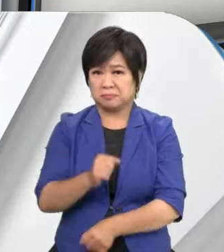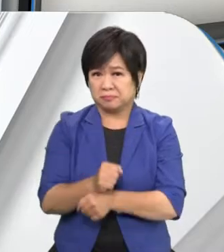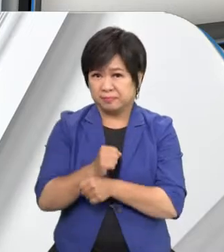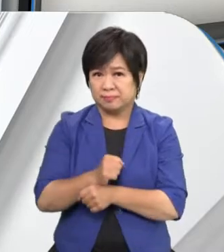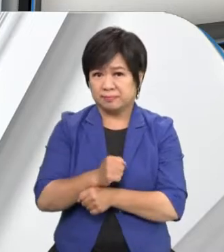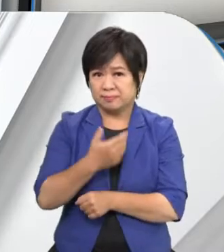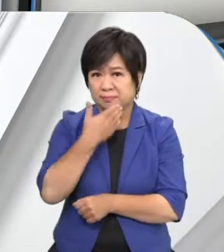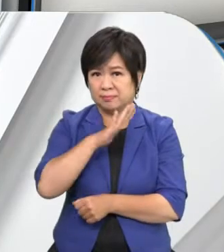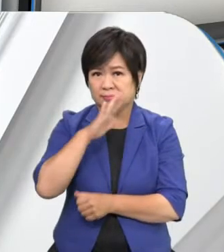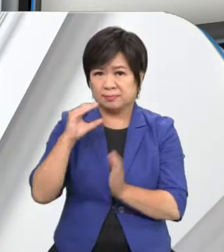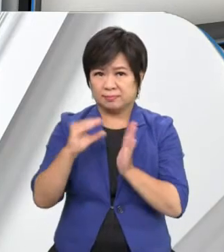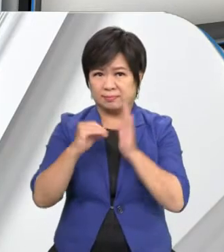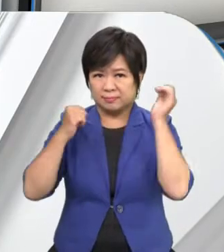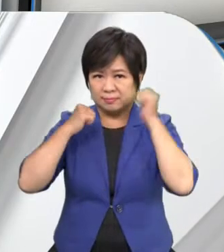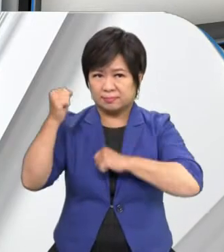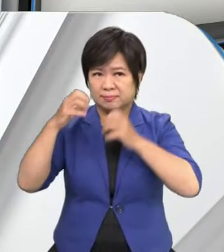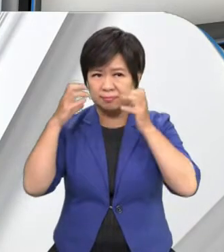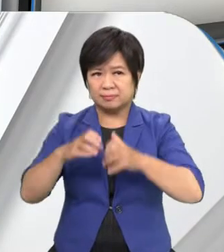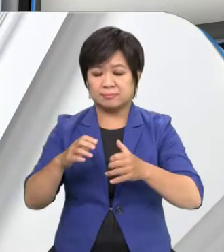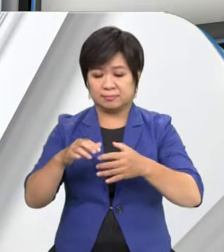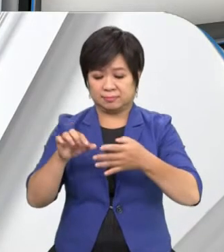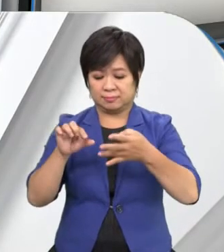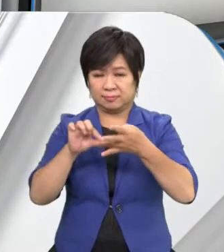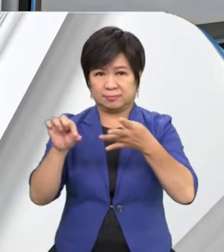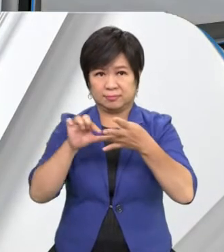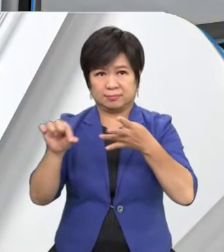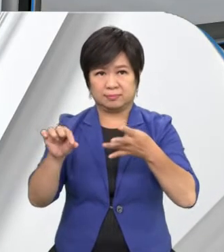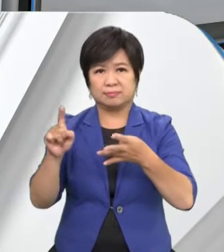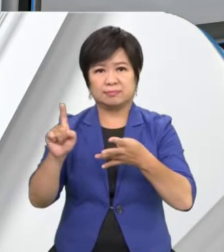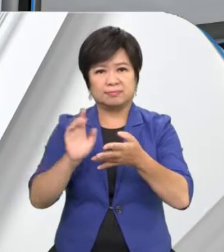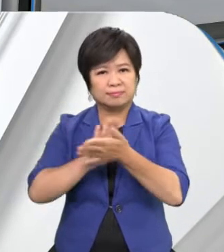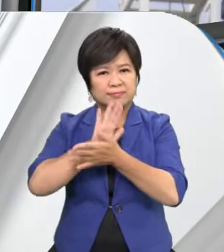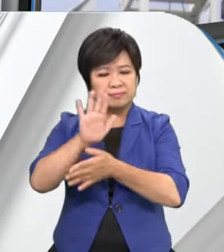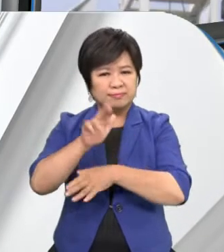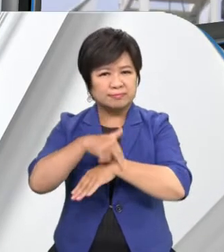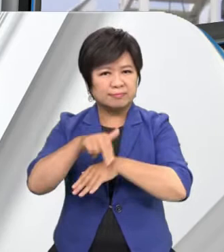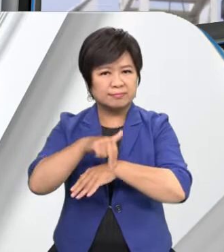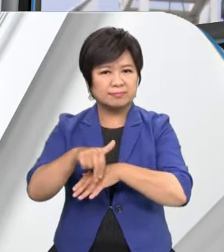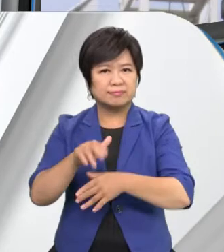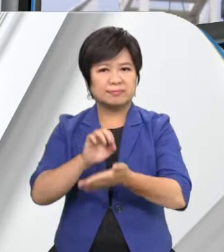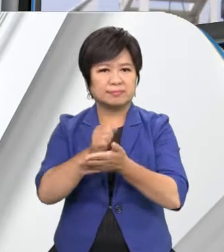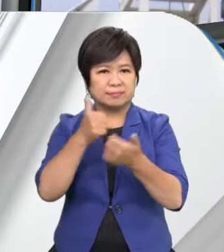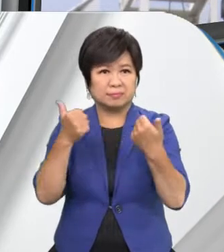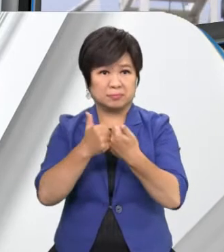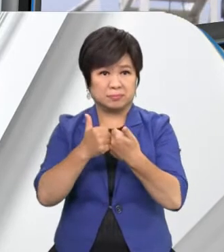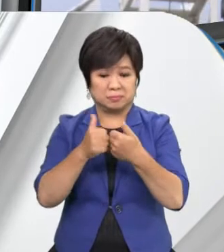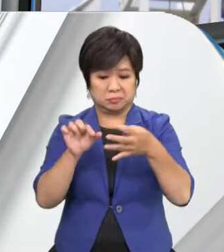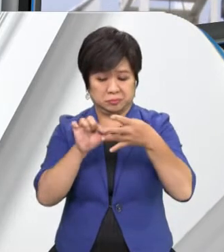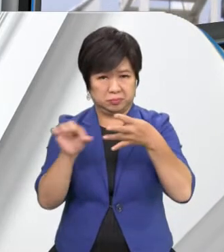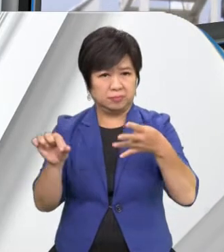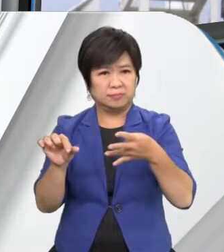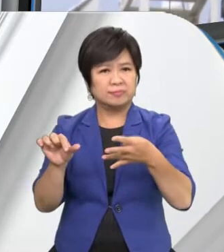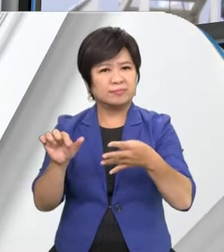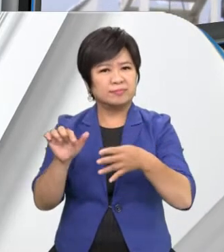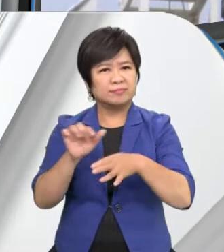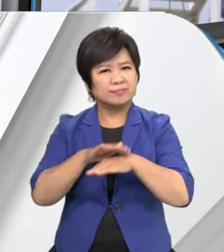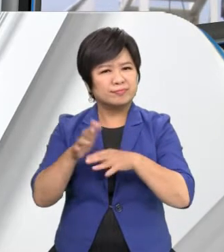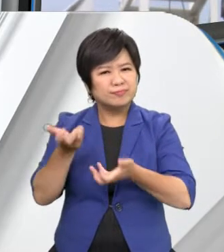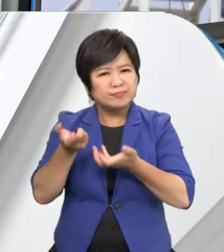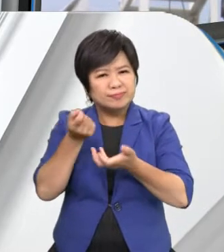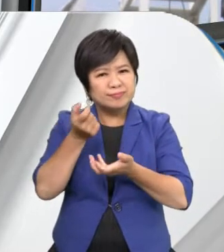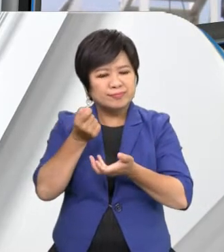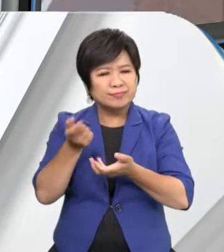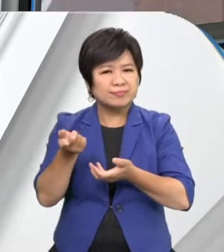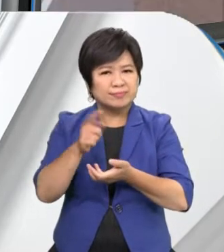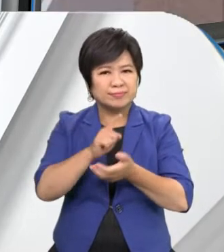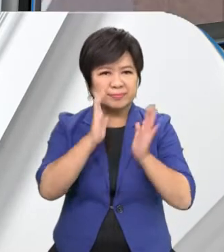气象局召集旗下秋季展望记者会，按算今年秋天的温度是偏少暖的正常，那